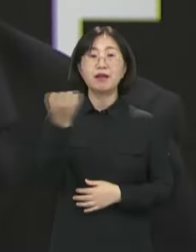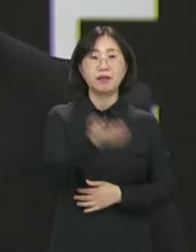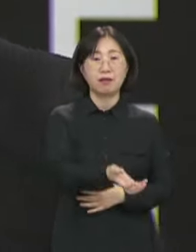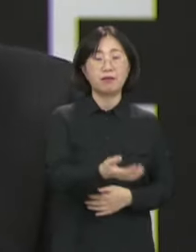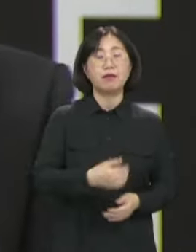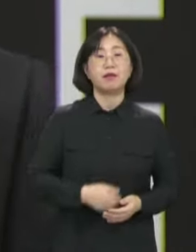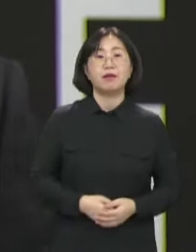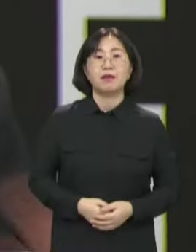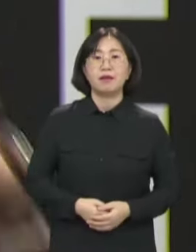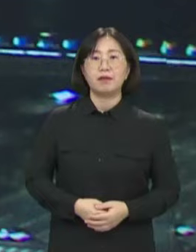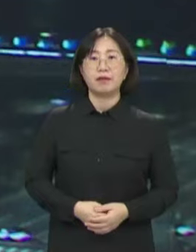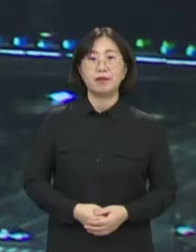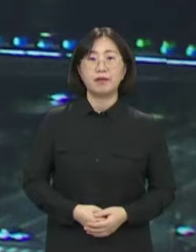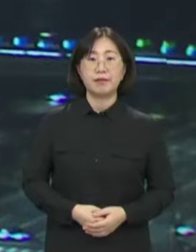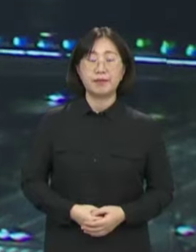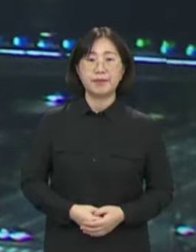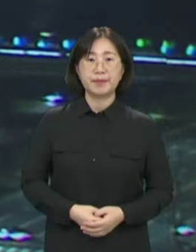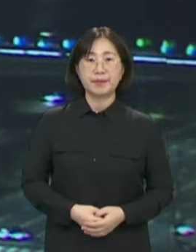이뤄졌습니다.